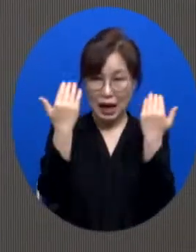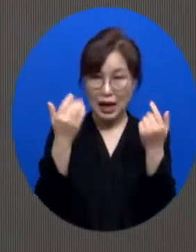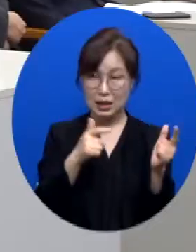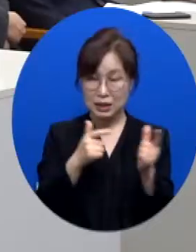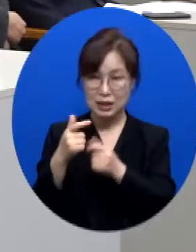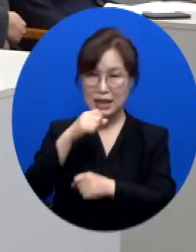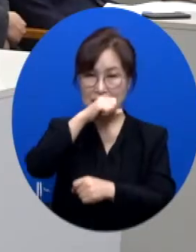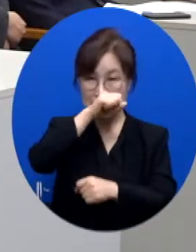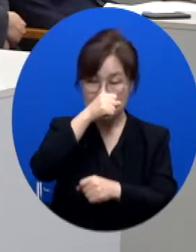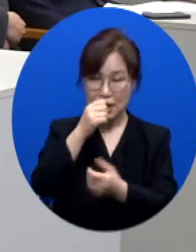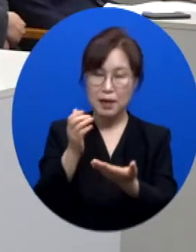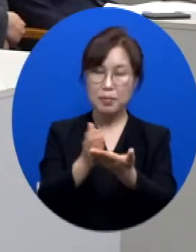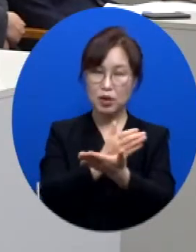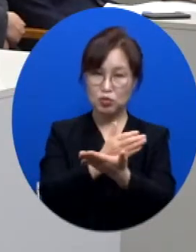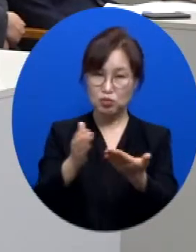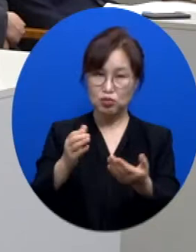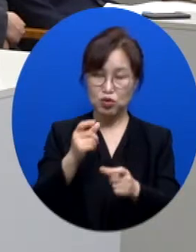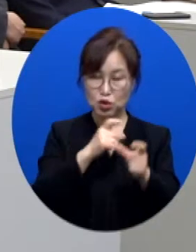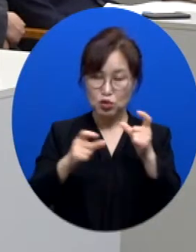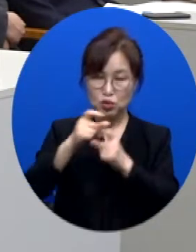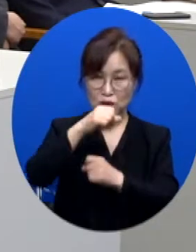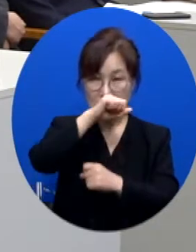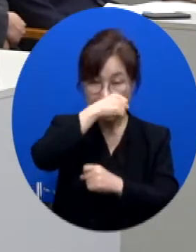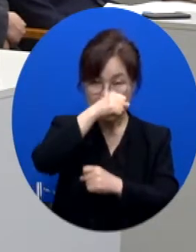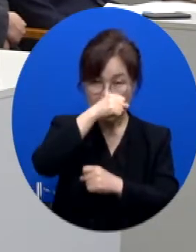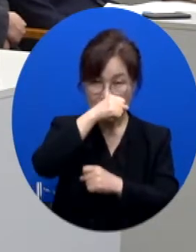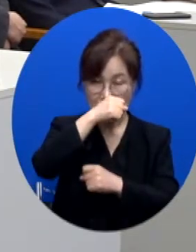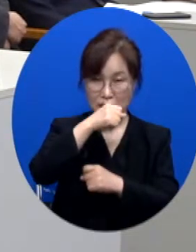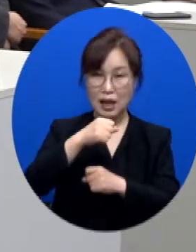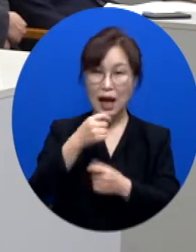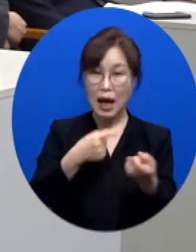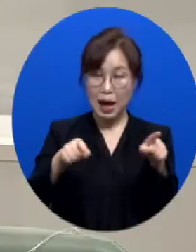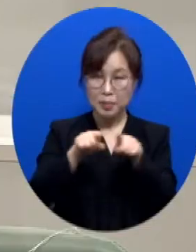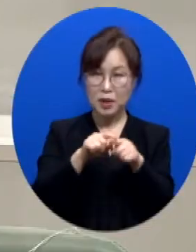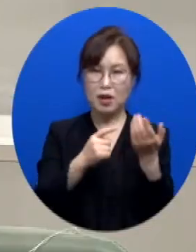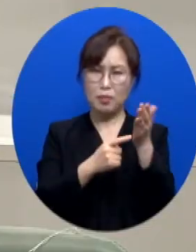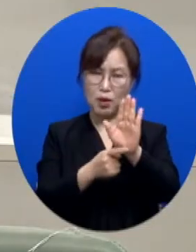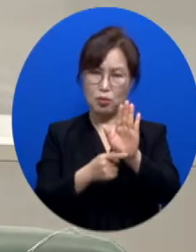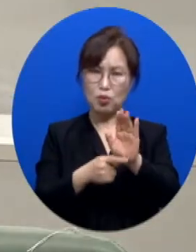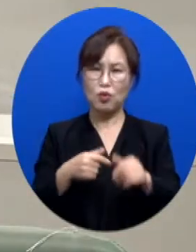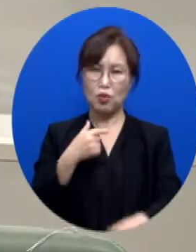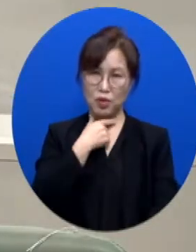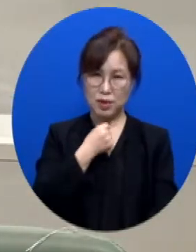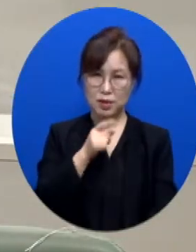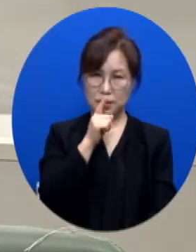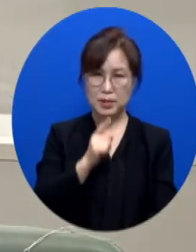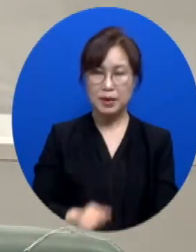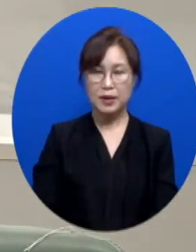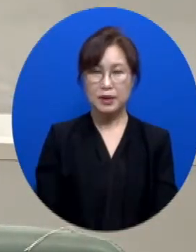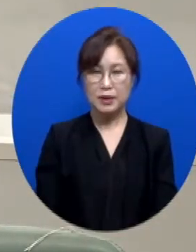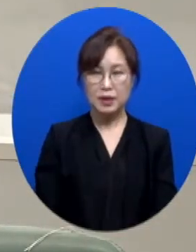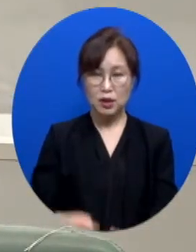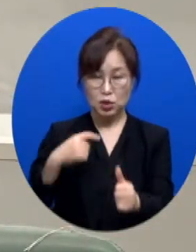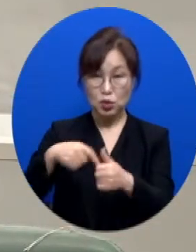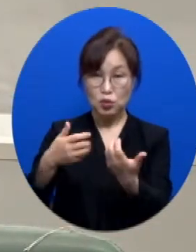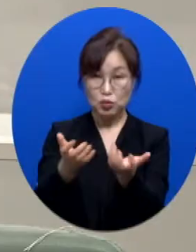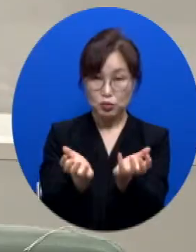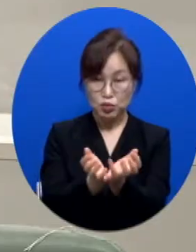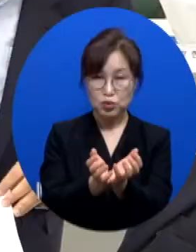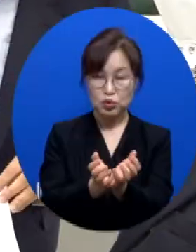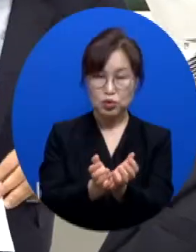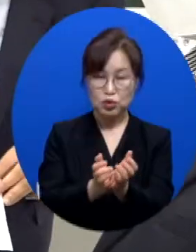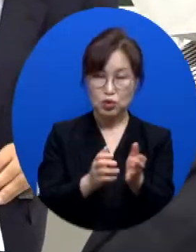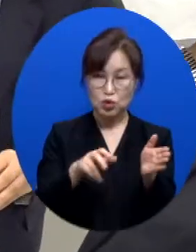배분이나 추가 예산 지원안을 함께 발표해 주길 바란다고 전했습니다. 이어 교육부는 종교사학